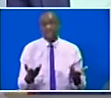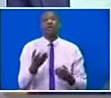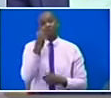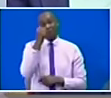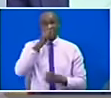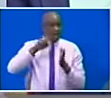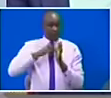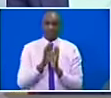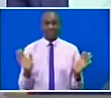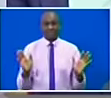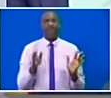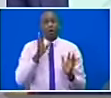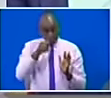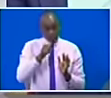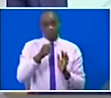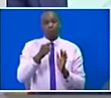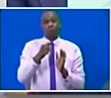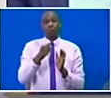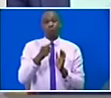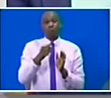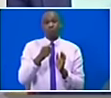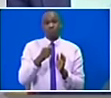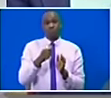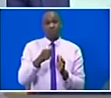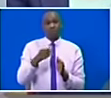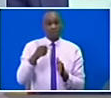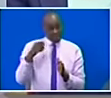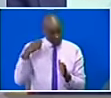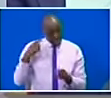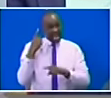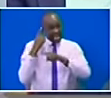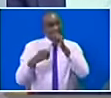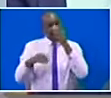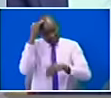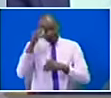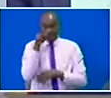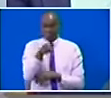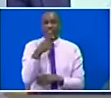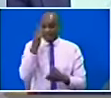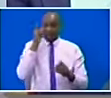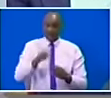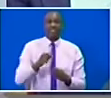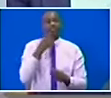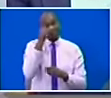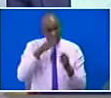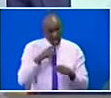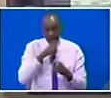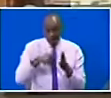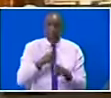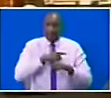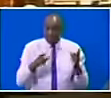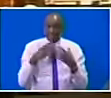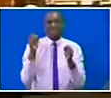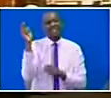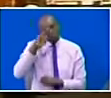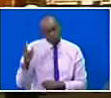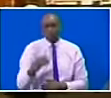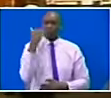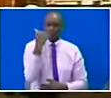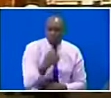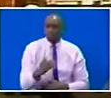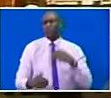tano kulingana na wajuzi wa swala hilo, lakini Rais Uhuru Kenyatta alikuwa na